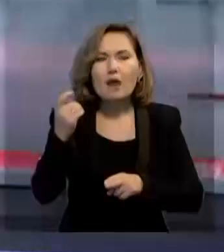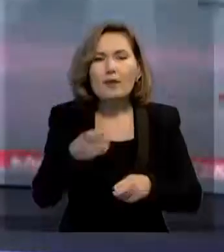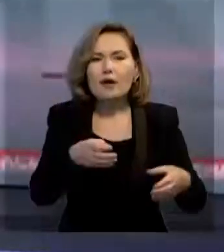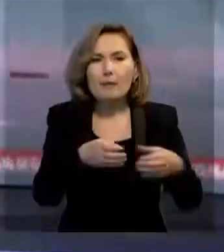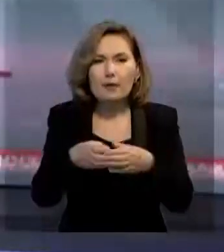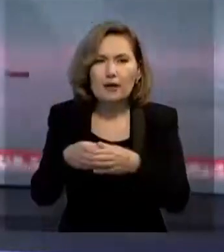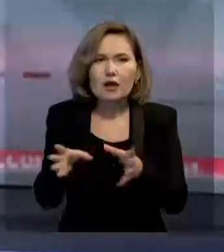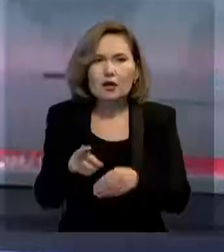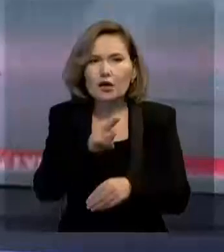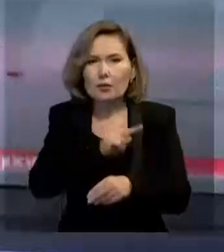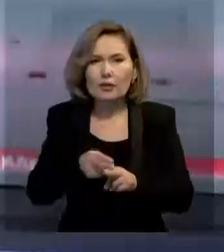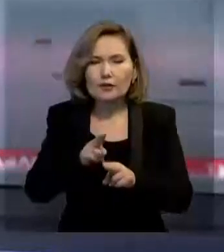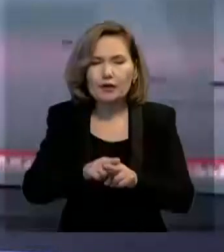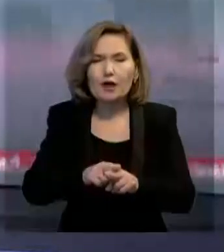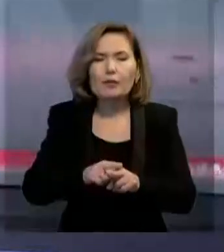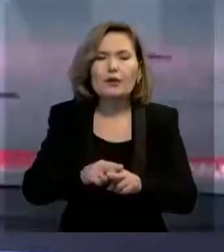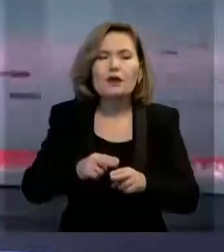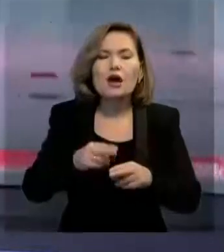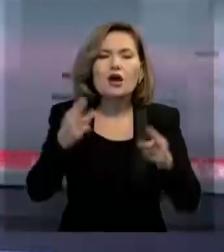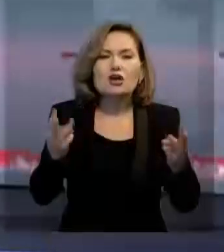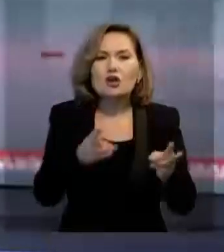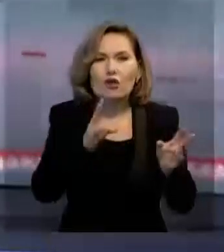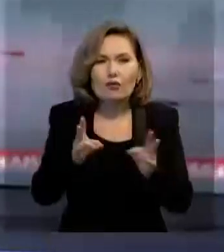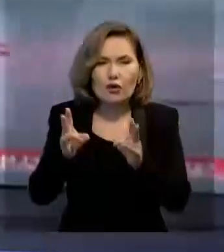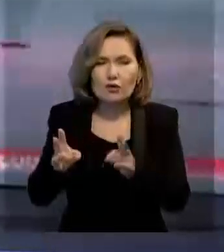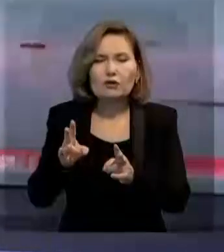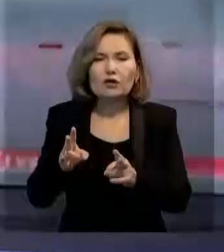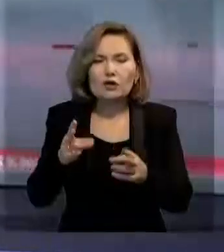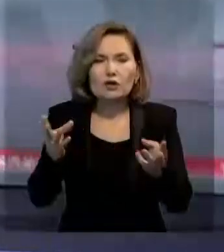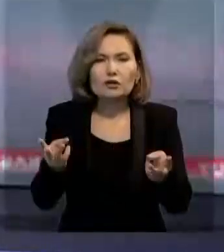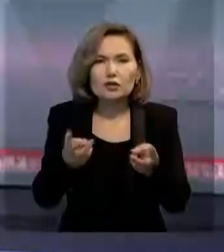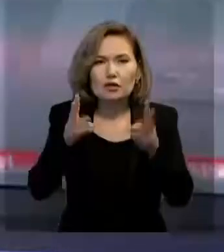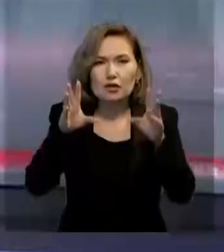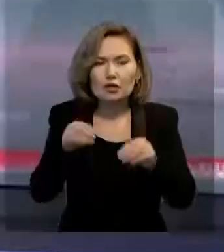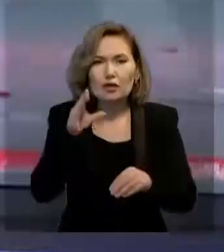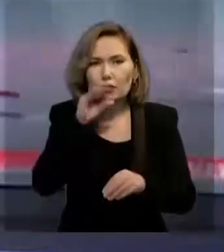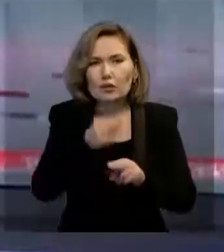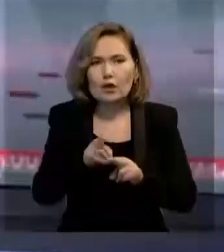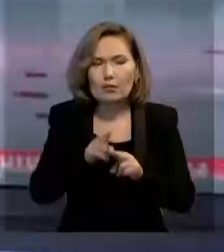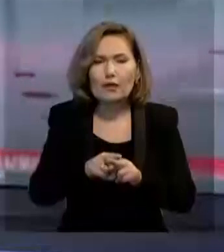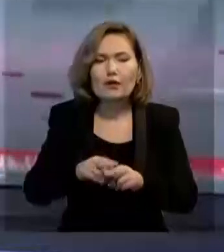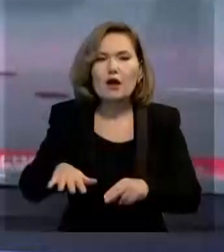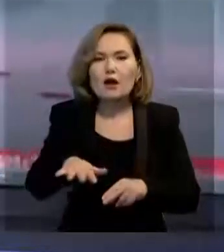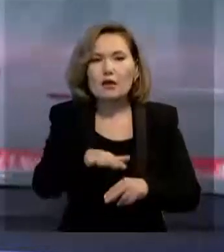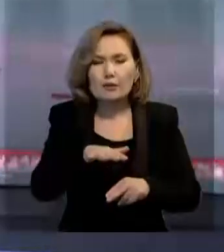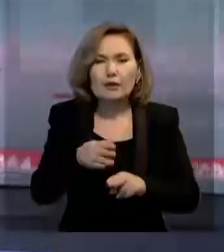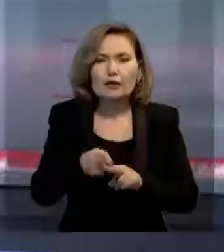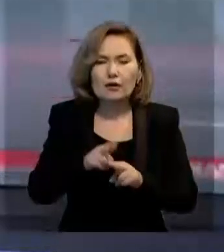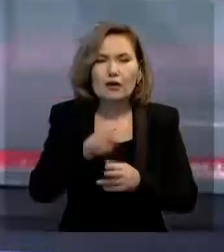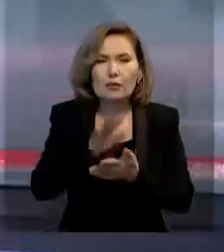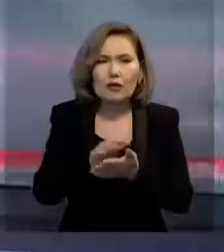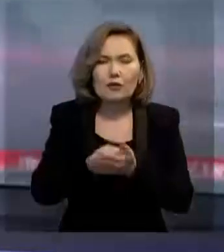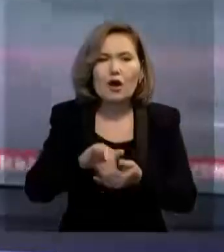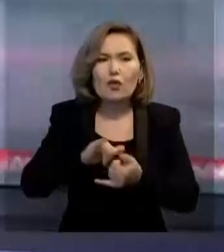бірлесе күрескенің арқасында ғана тілсіз жау елді мекендерге жеткен жоқ. Алайда алапат өрттен зардап шеккен мекемелер де бар. Мәселен,